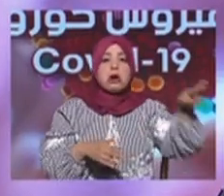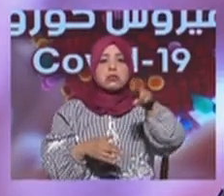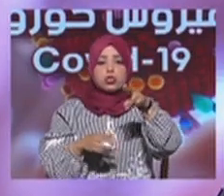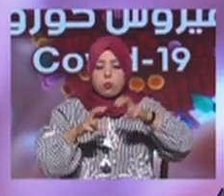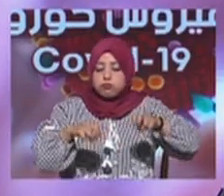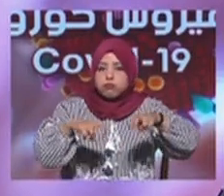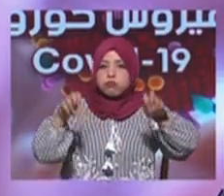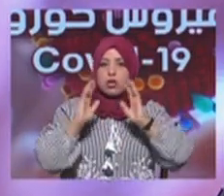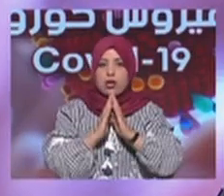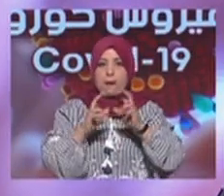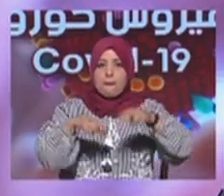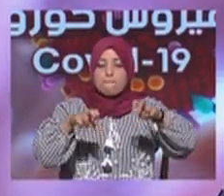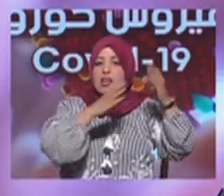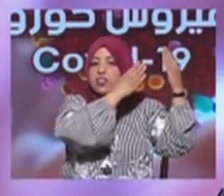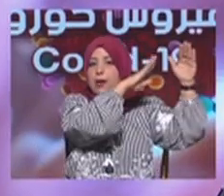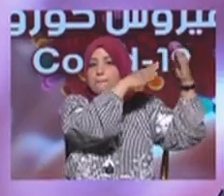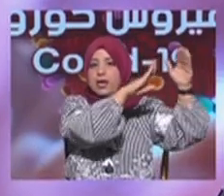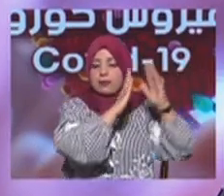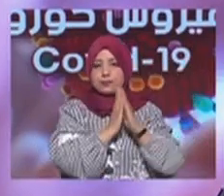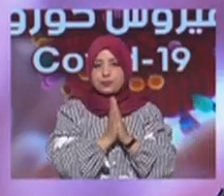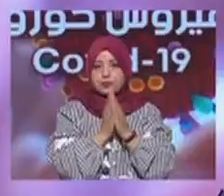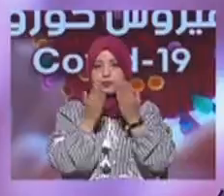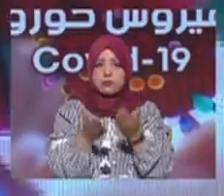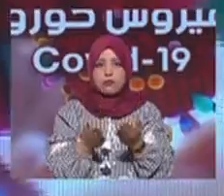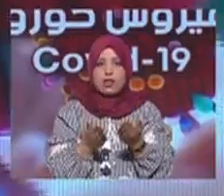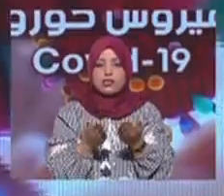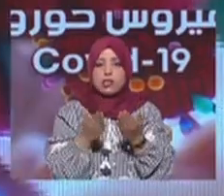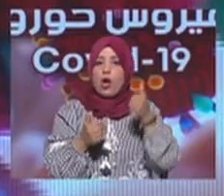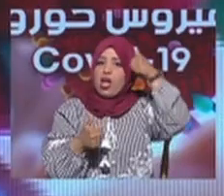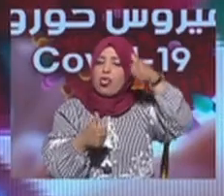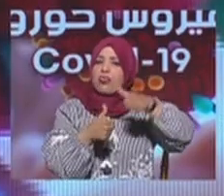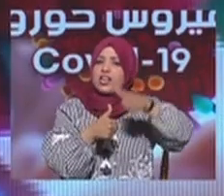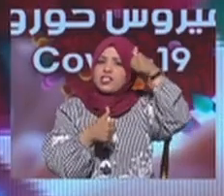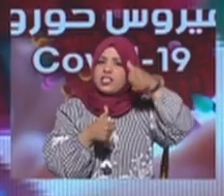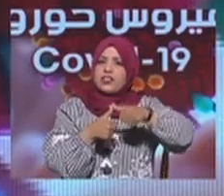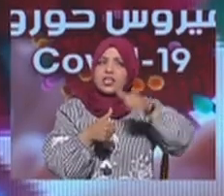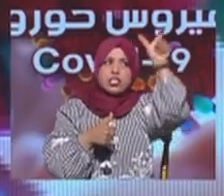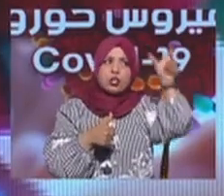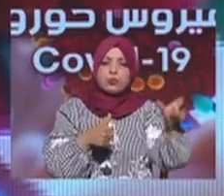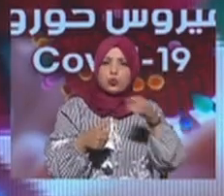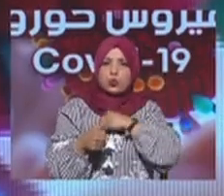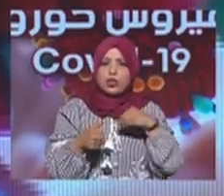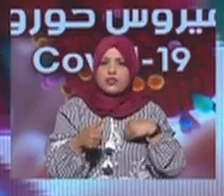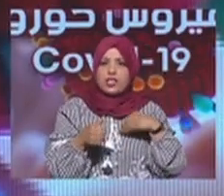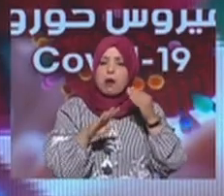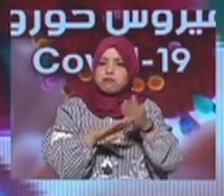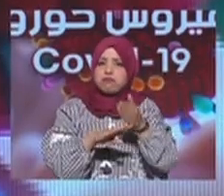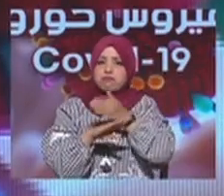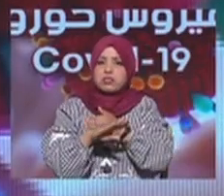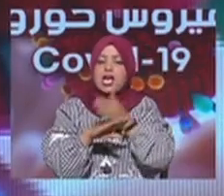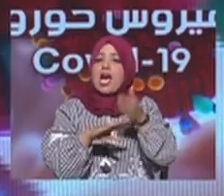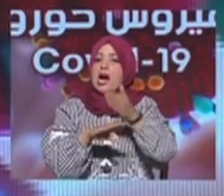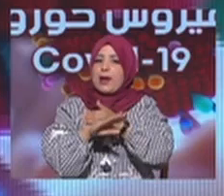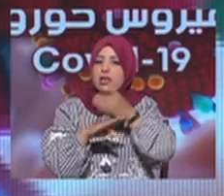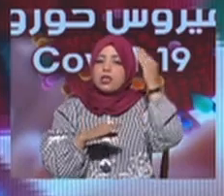في برلين. أنت جبت على دكتور سليم أمين، وأنا ما نحبش نتعديها الحكاية هذه. هو دكتور